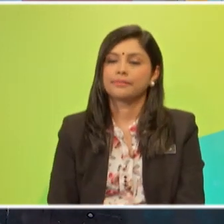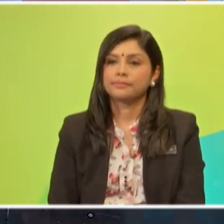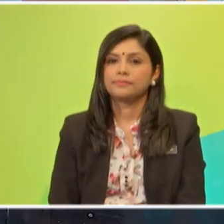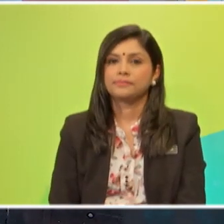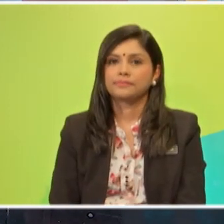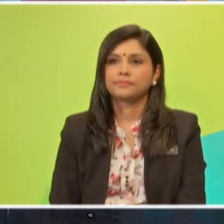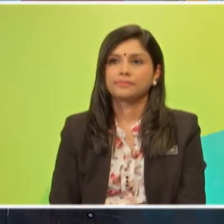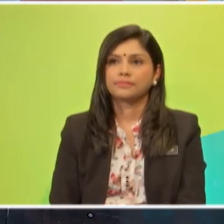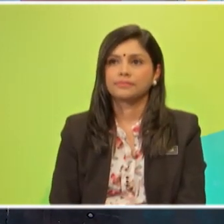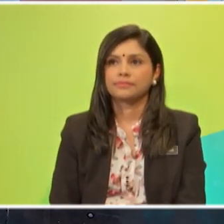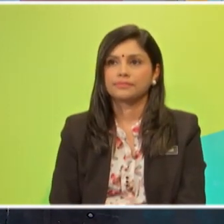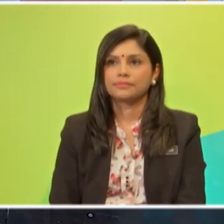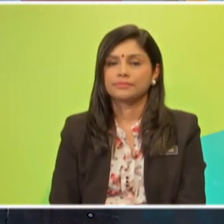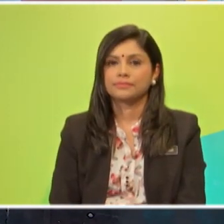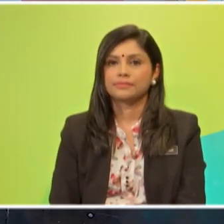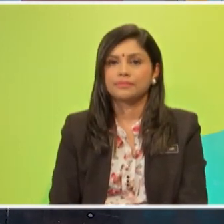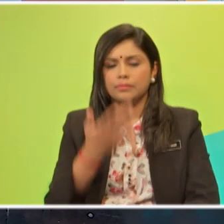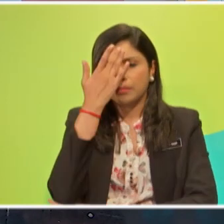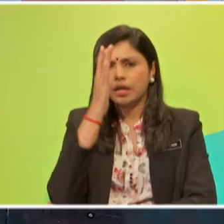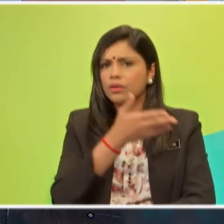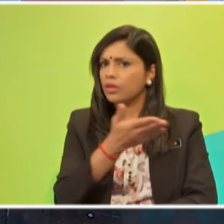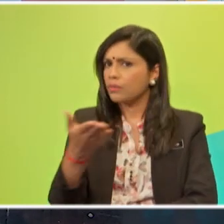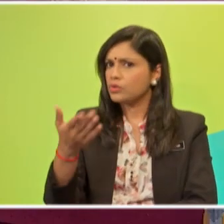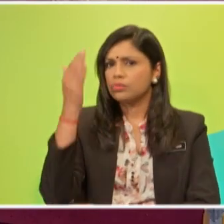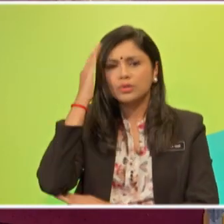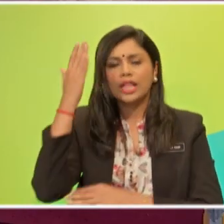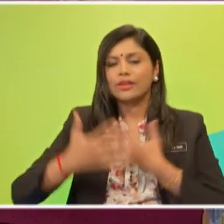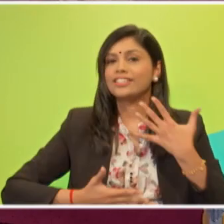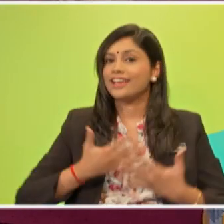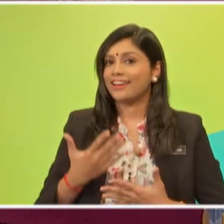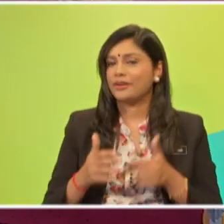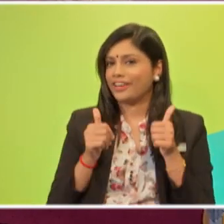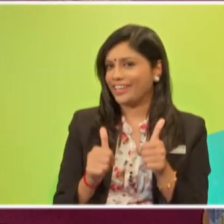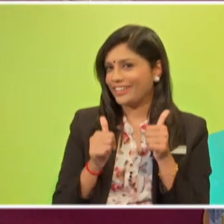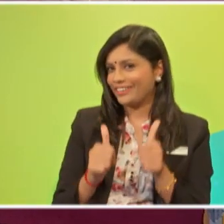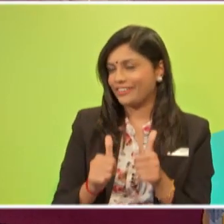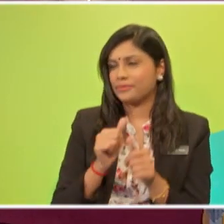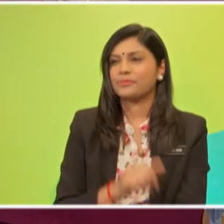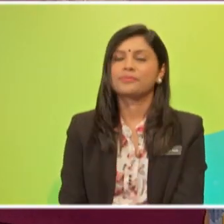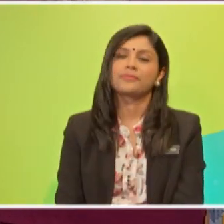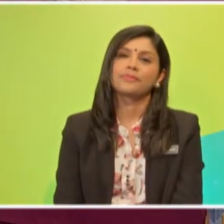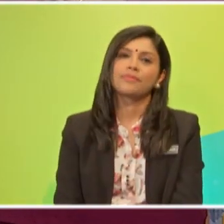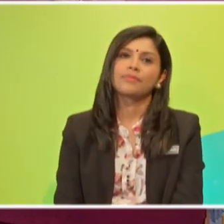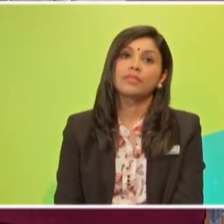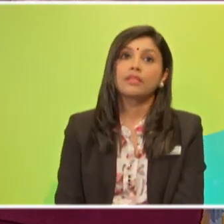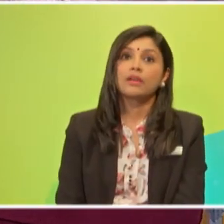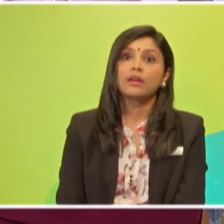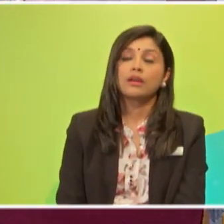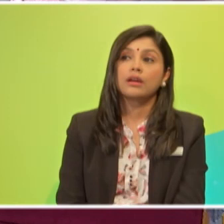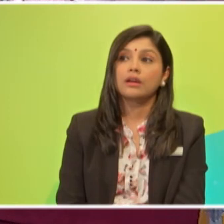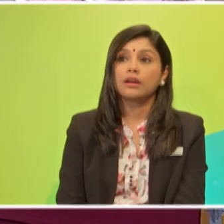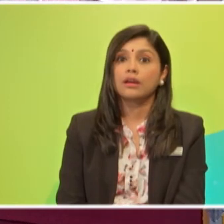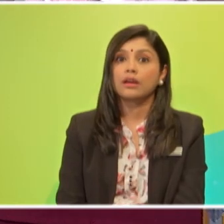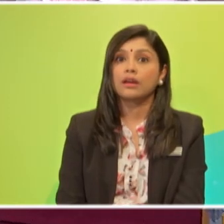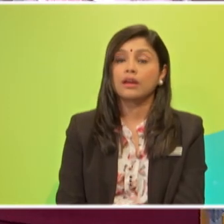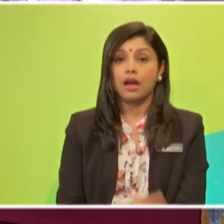ikan. Okey, baguslah, Sean dan murid-murid di rumah. Okey, sekarang kita tengok apa yang seterusnya. Ha, Sean